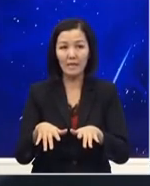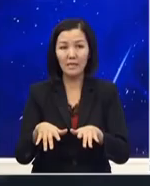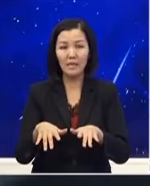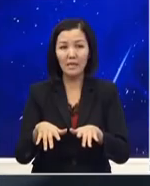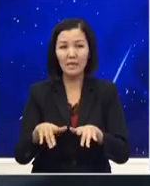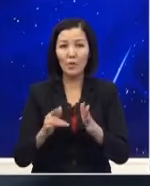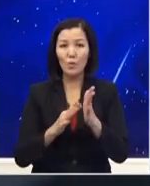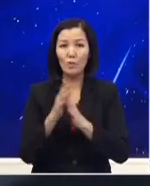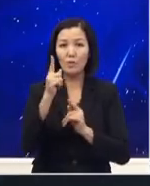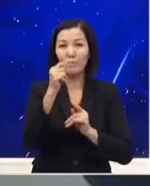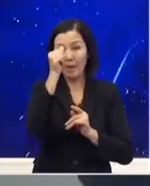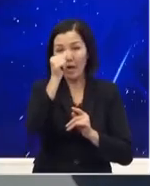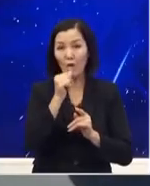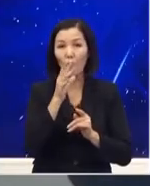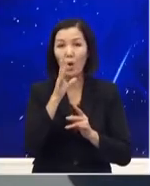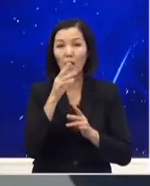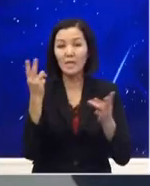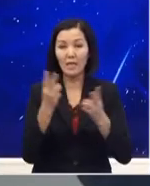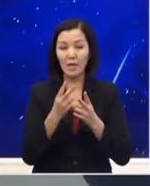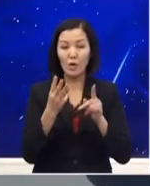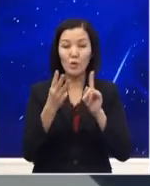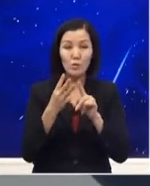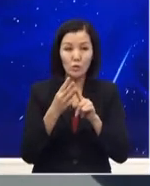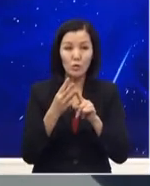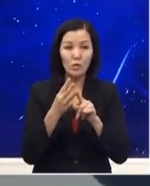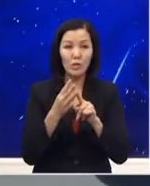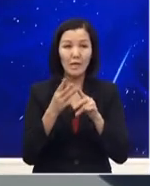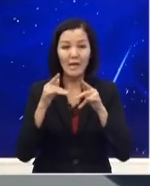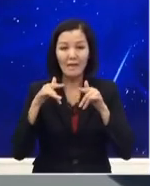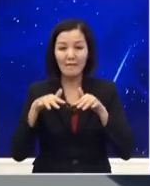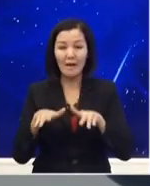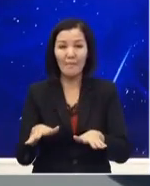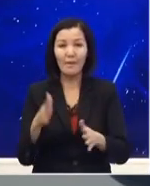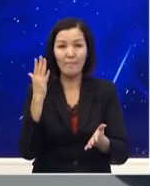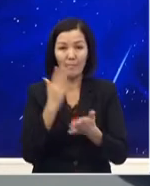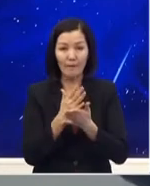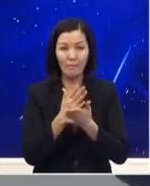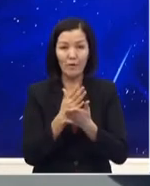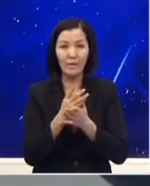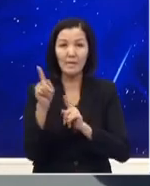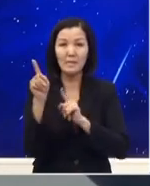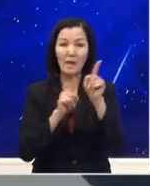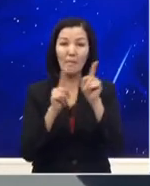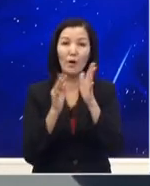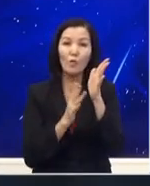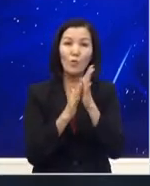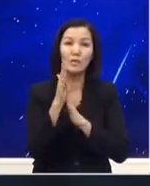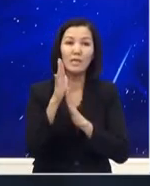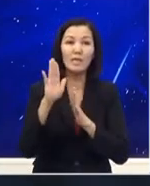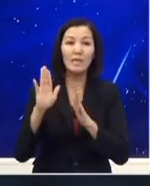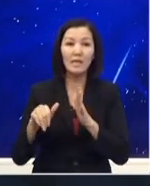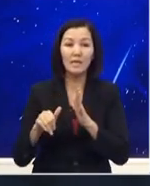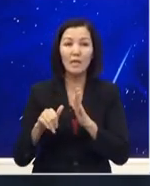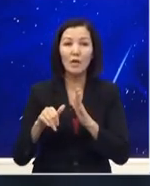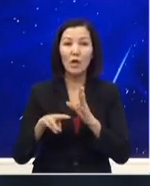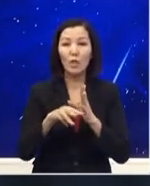тартады, бір ай бойы тұрады. Ал үшінші кезекте тамырланып алғаннан кейін, сабағы өскеннен кейін мынадай